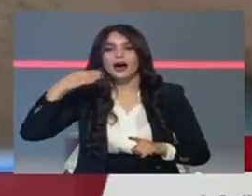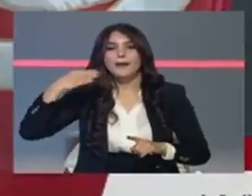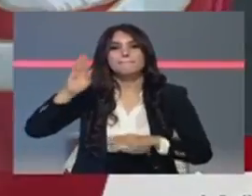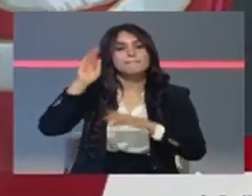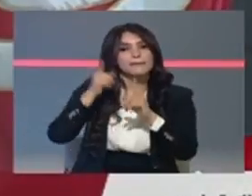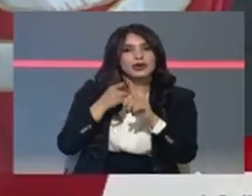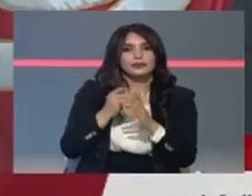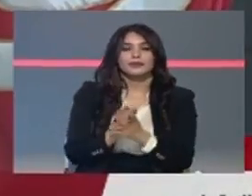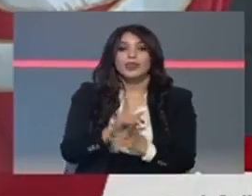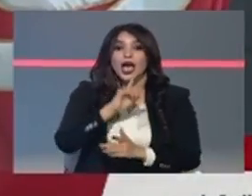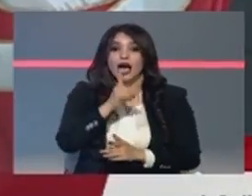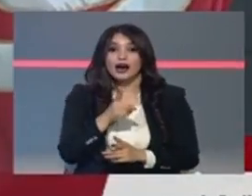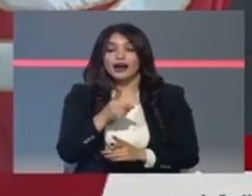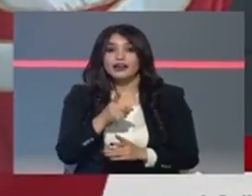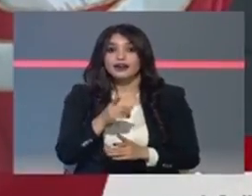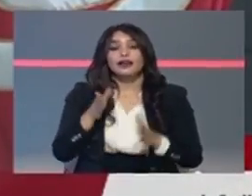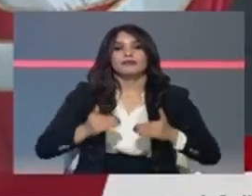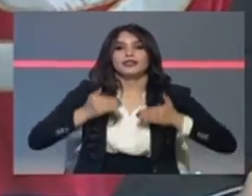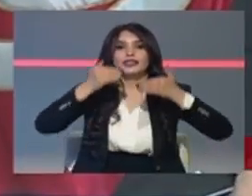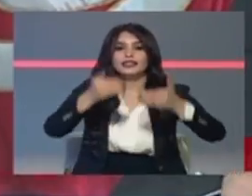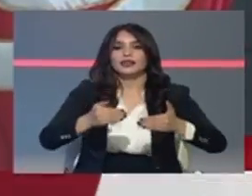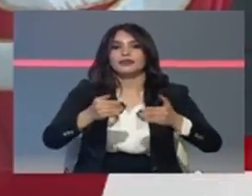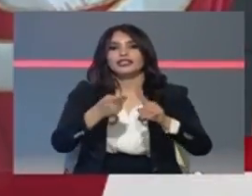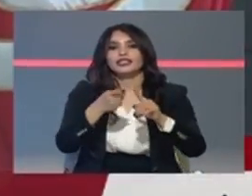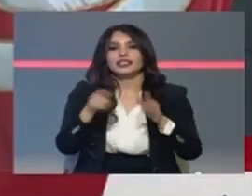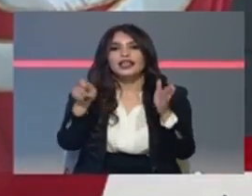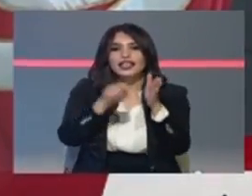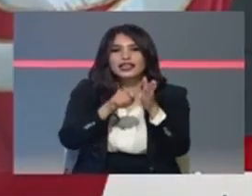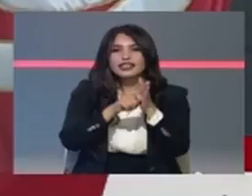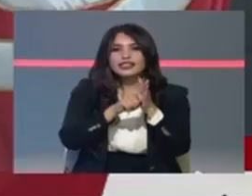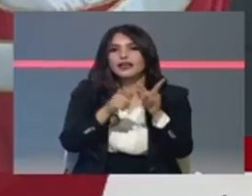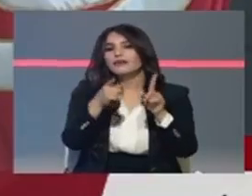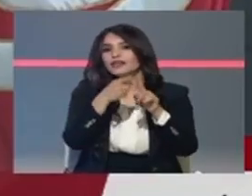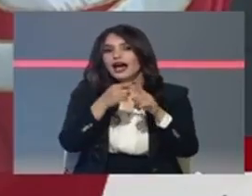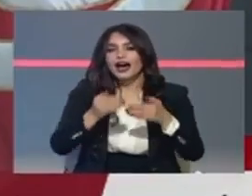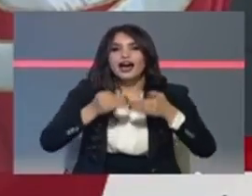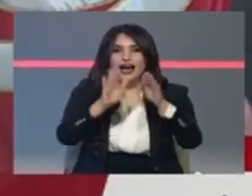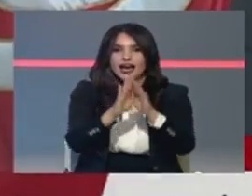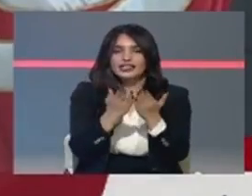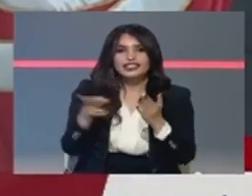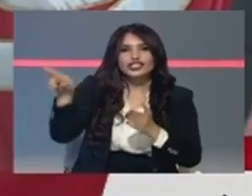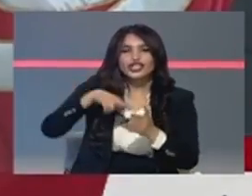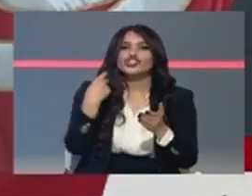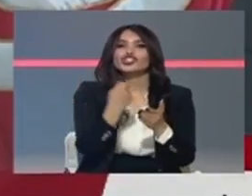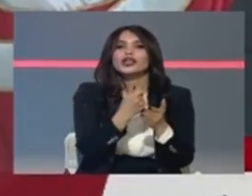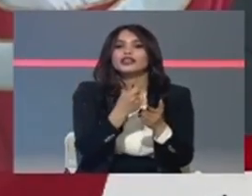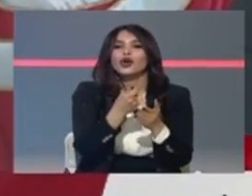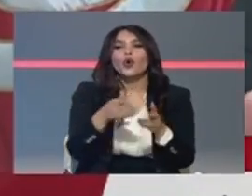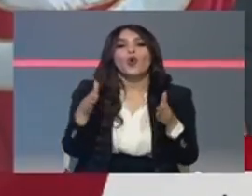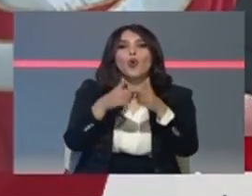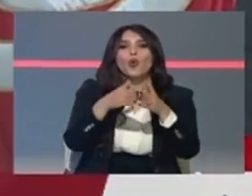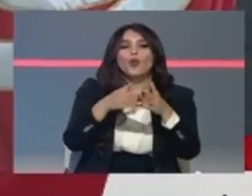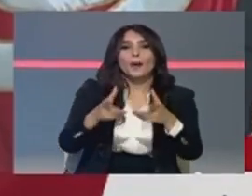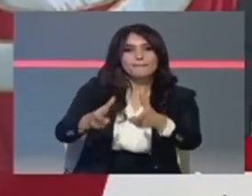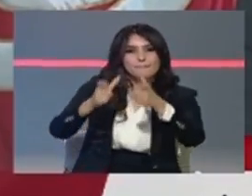المرض. قرر التمديد في أجل بطاقات استرجاع المصاريف ومطالب التكفل